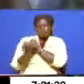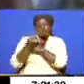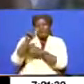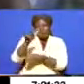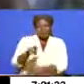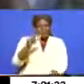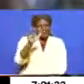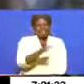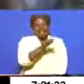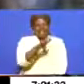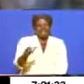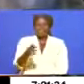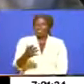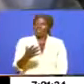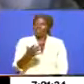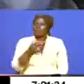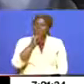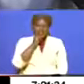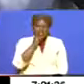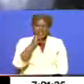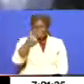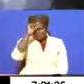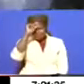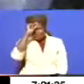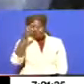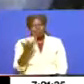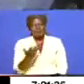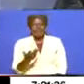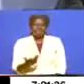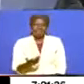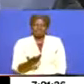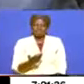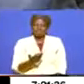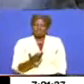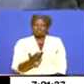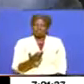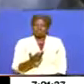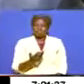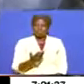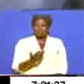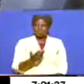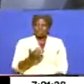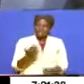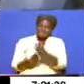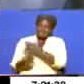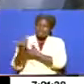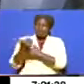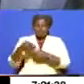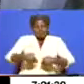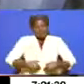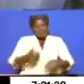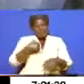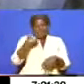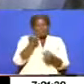walikuwa wameweka iko wapi? Vijana subuhi hawana kazi ya kufanya nyumbani, ni senta hapa.